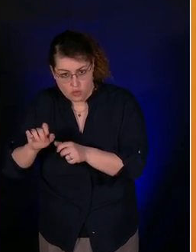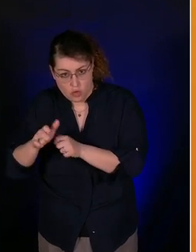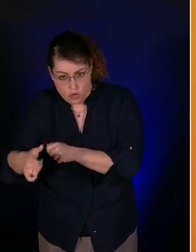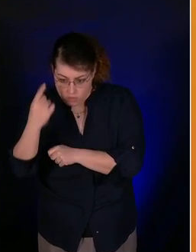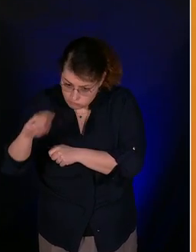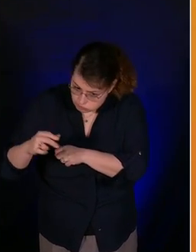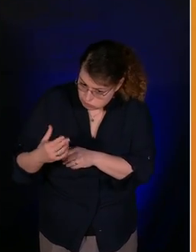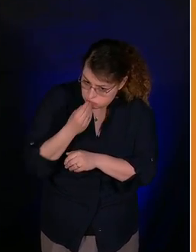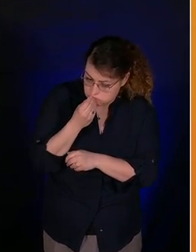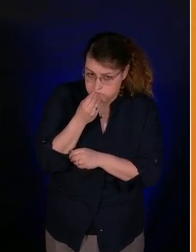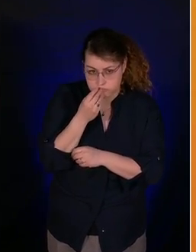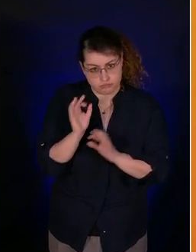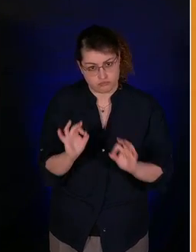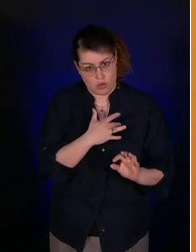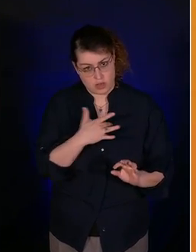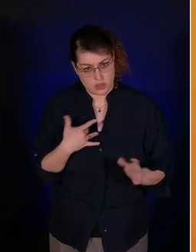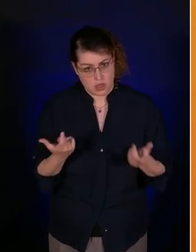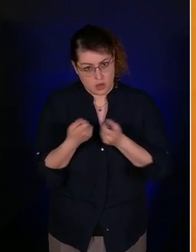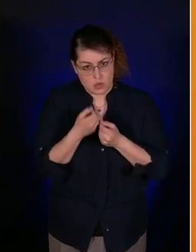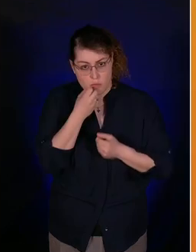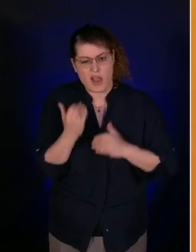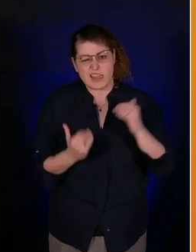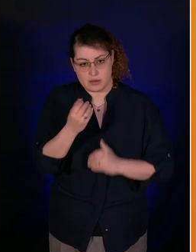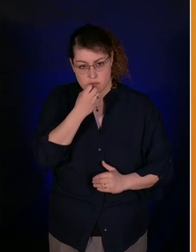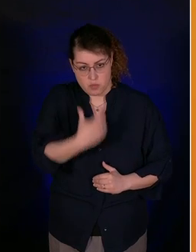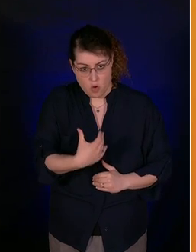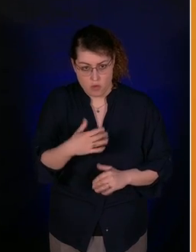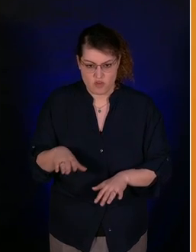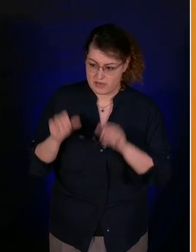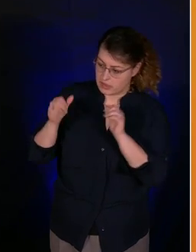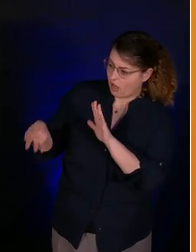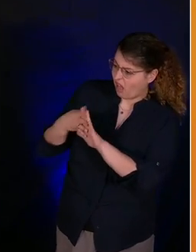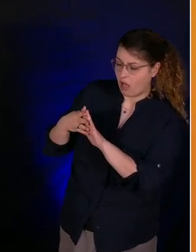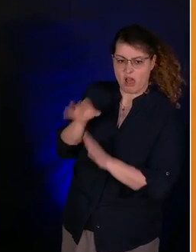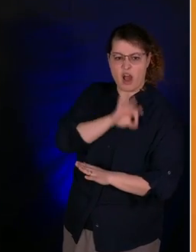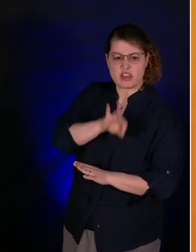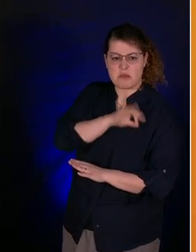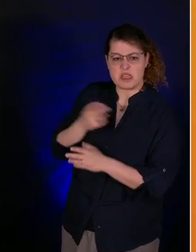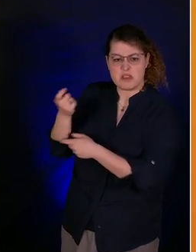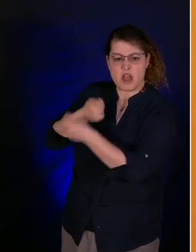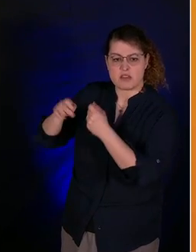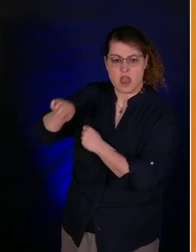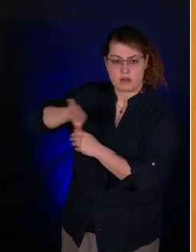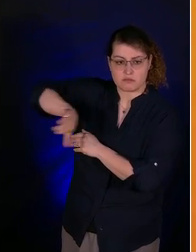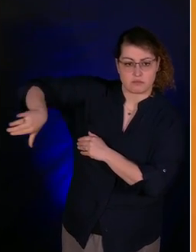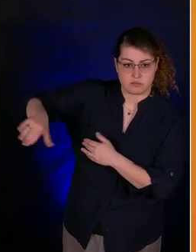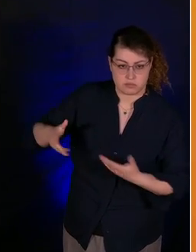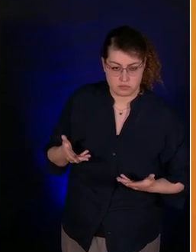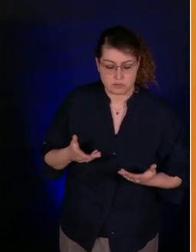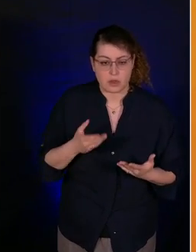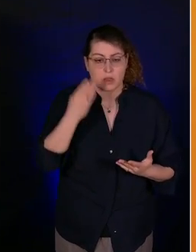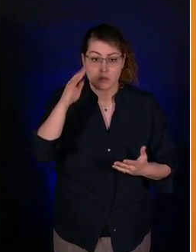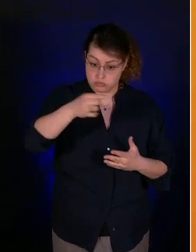alimentation saine et équilibrée afin de les sortir des critères de rentabilité financière pour répondre aux besoins